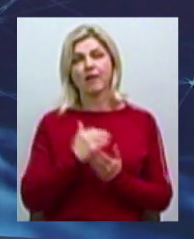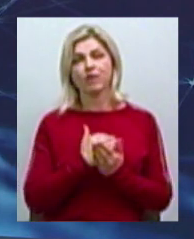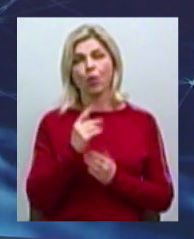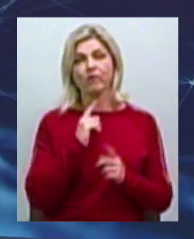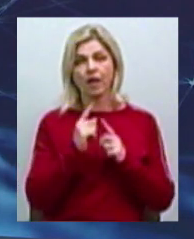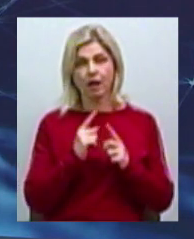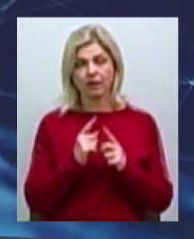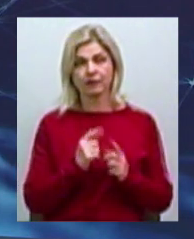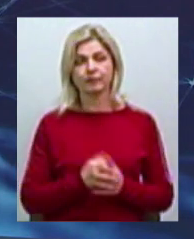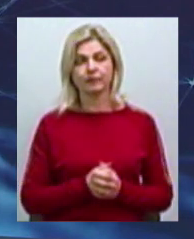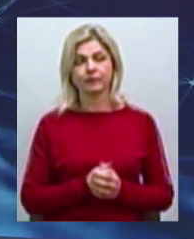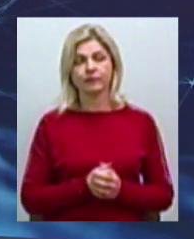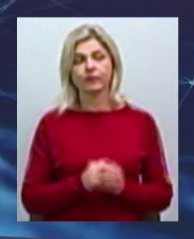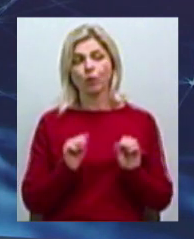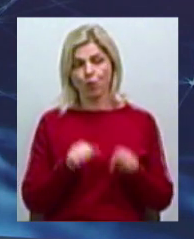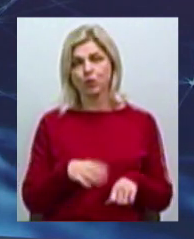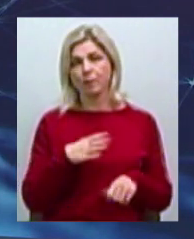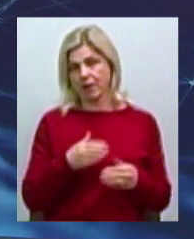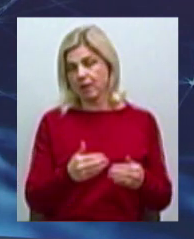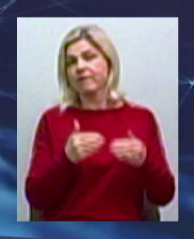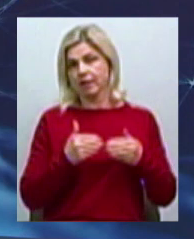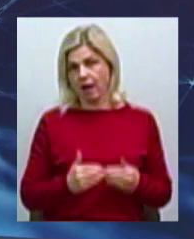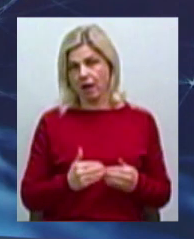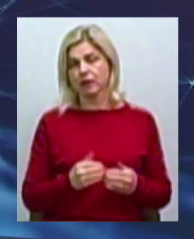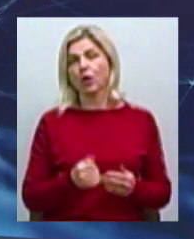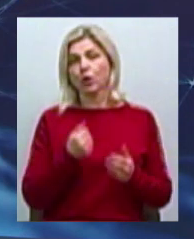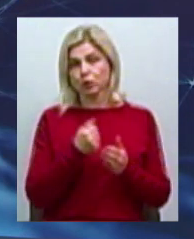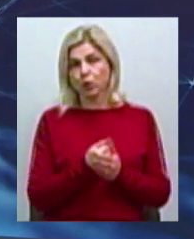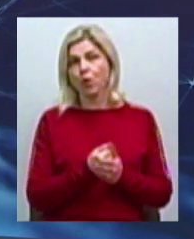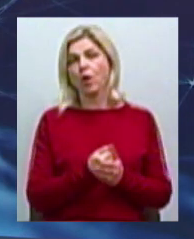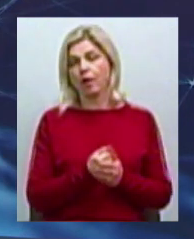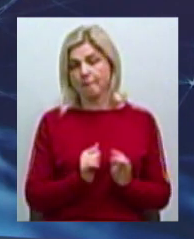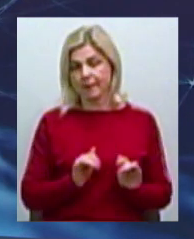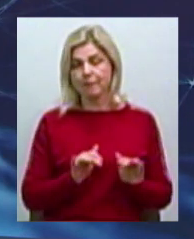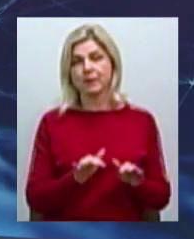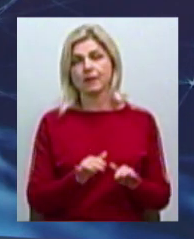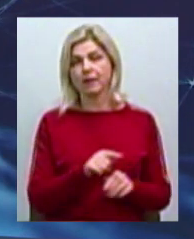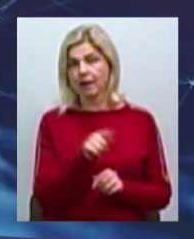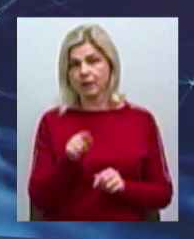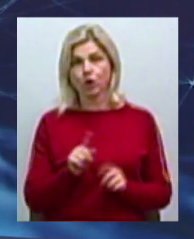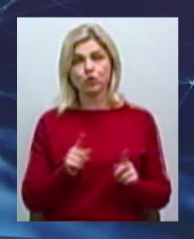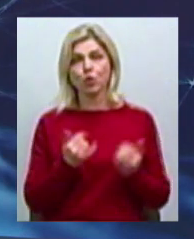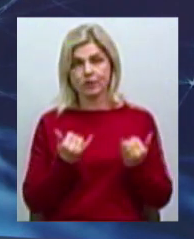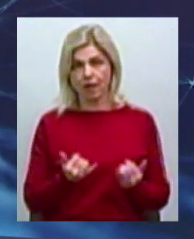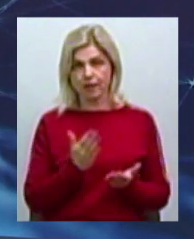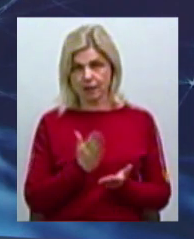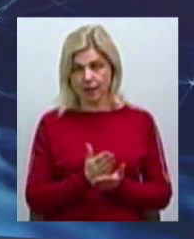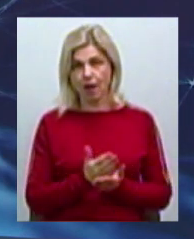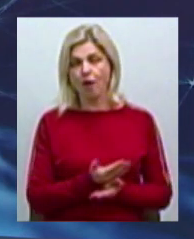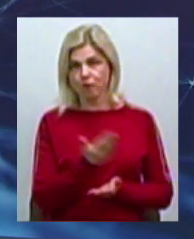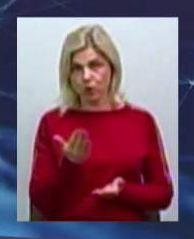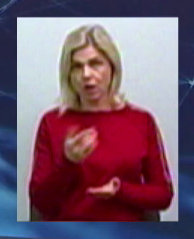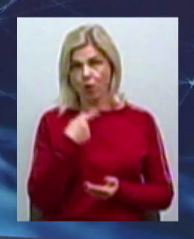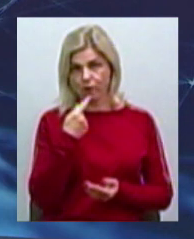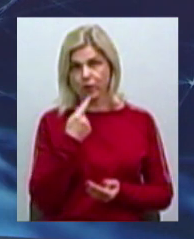Ради, відкат може бути. І до певної міри певні дії, які зараз є, вони і говорять